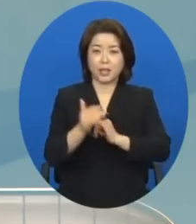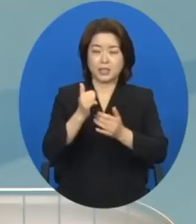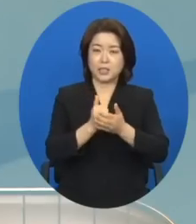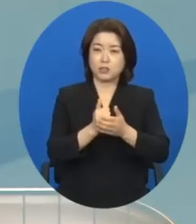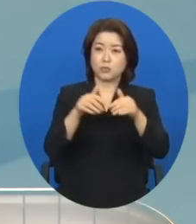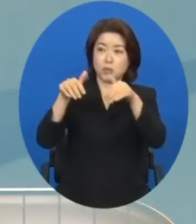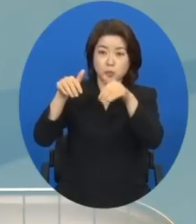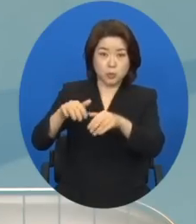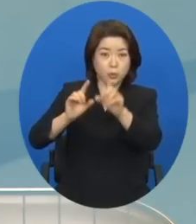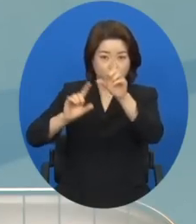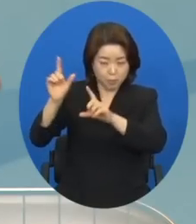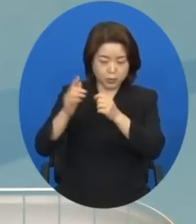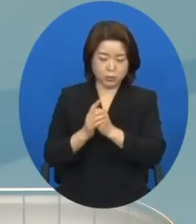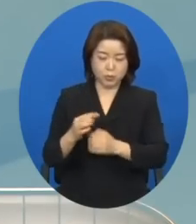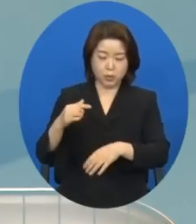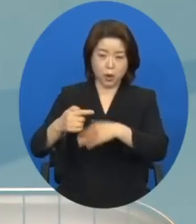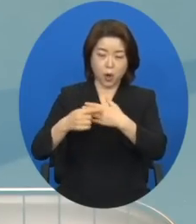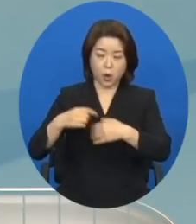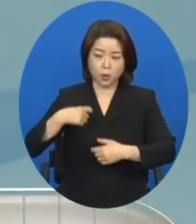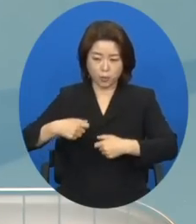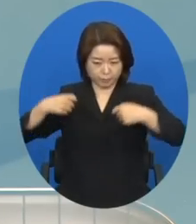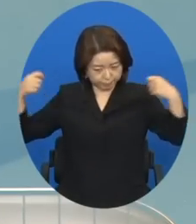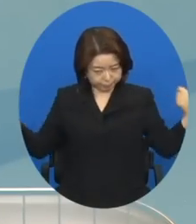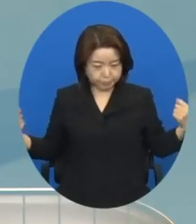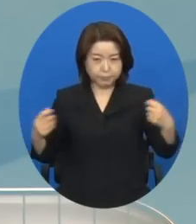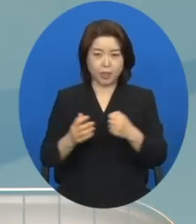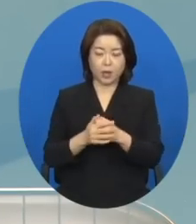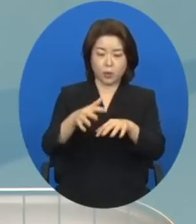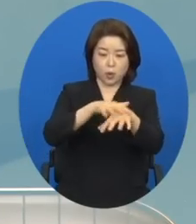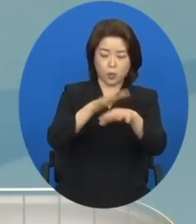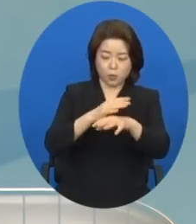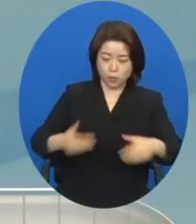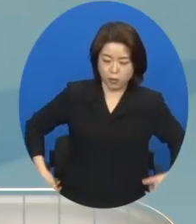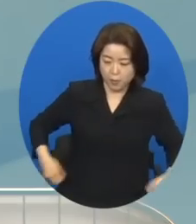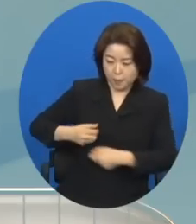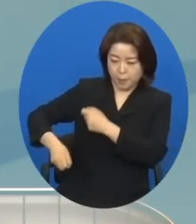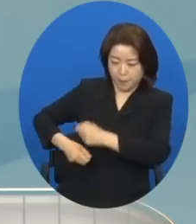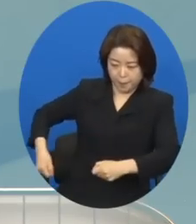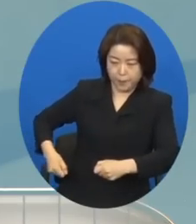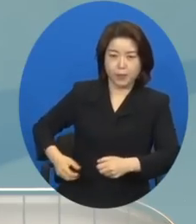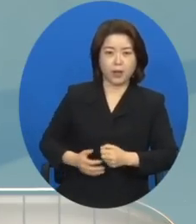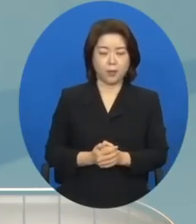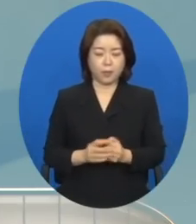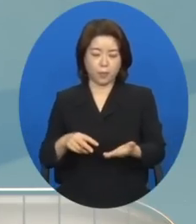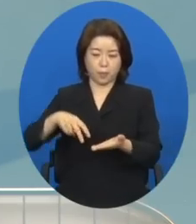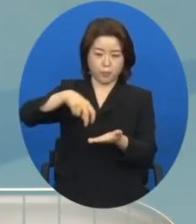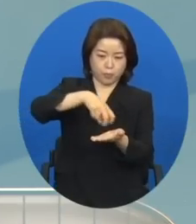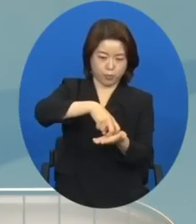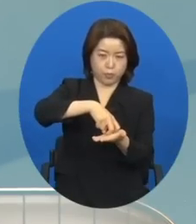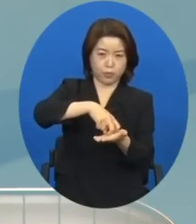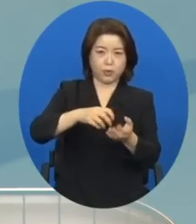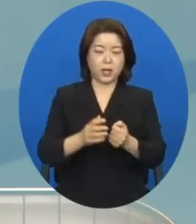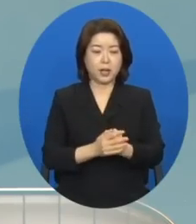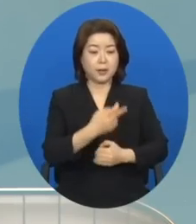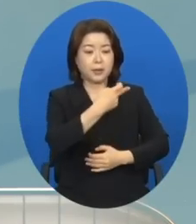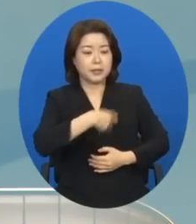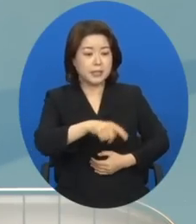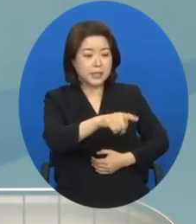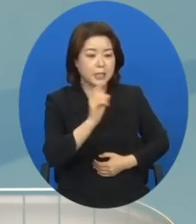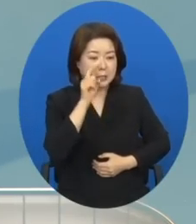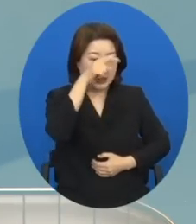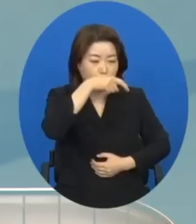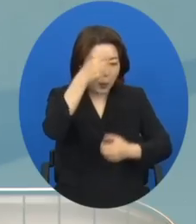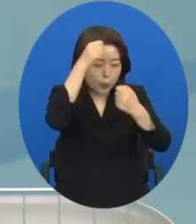모습으로 겉옷을 벗으십니다. 그리고 수건을 두르시고 무릎을 꿇으시고 제자들의 더러운